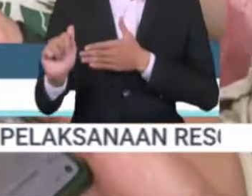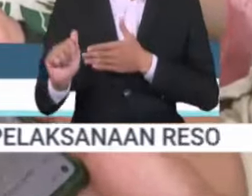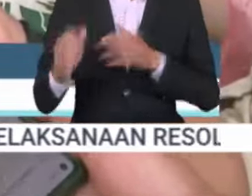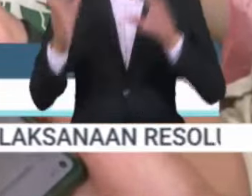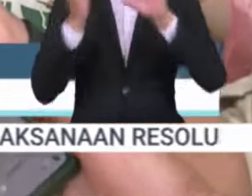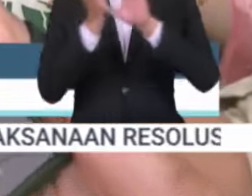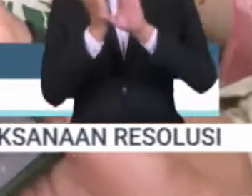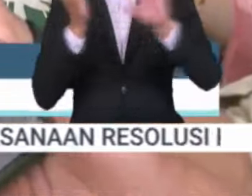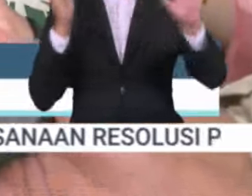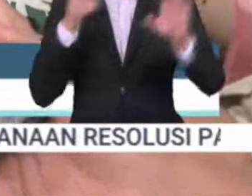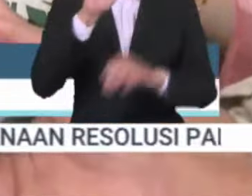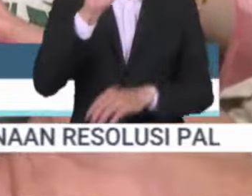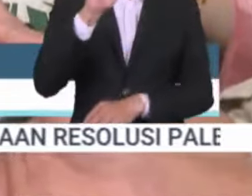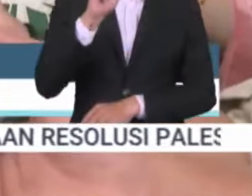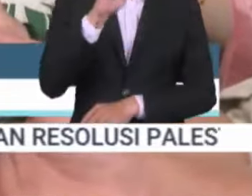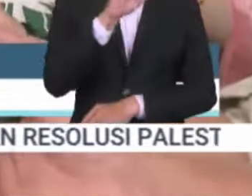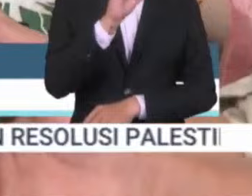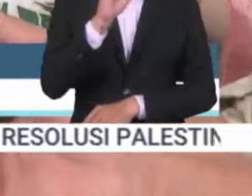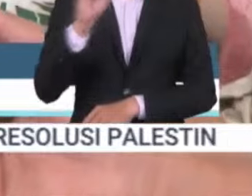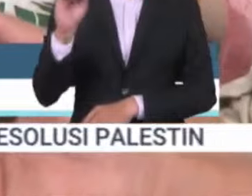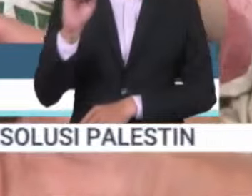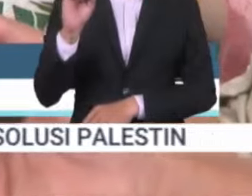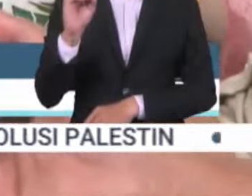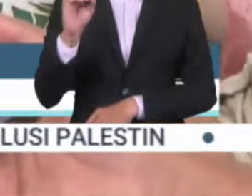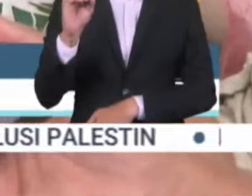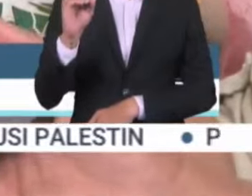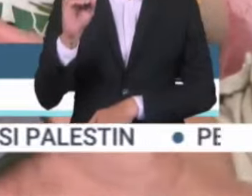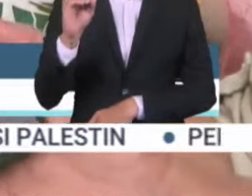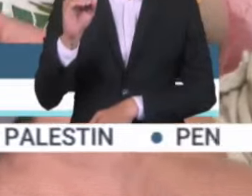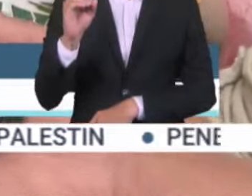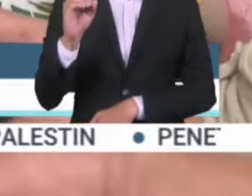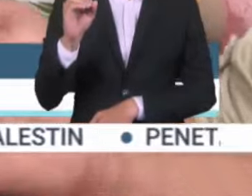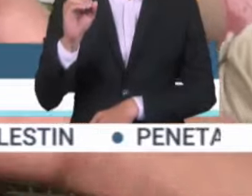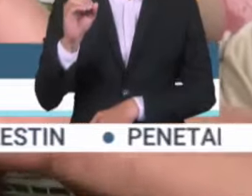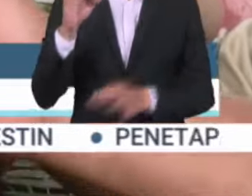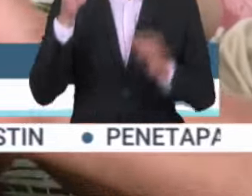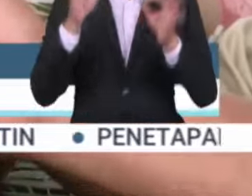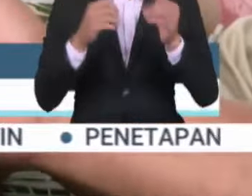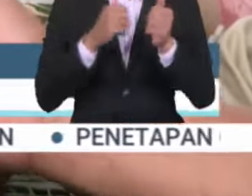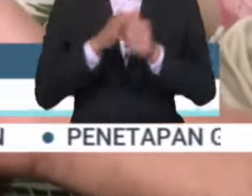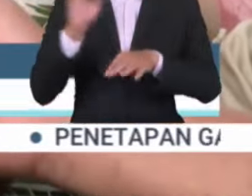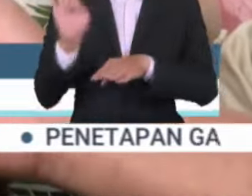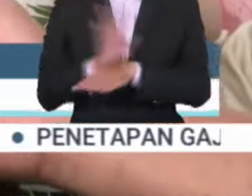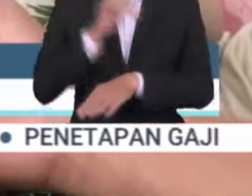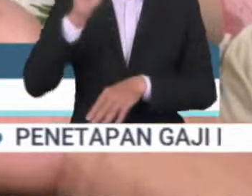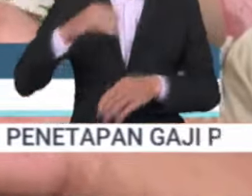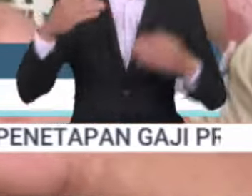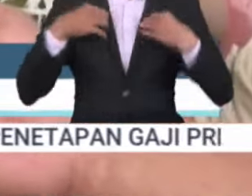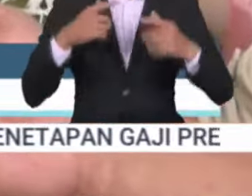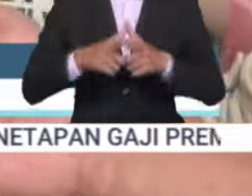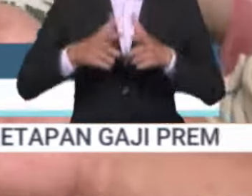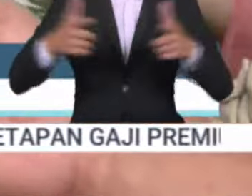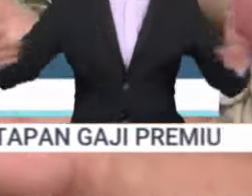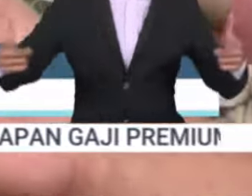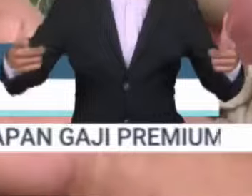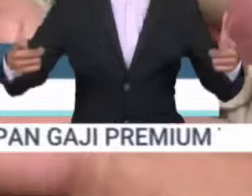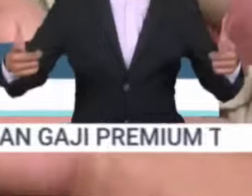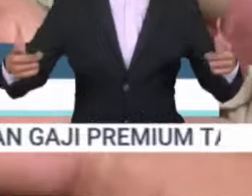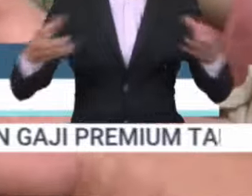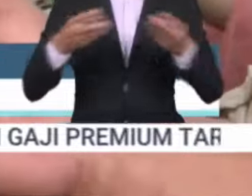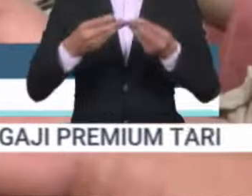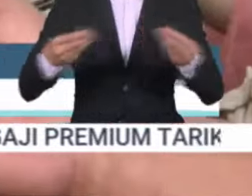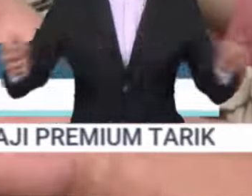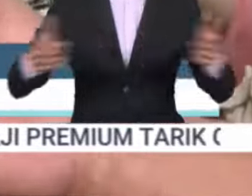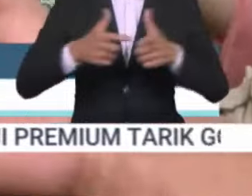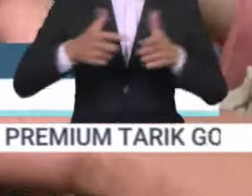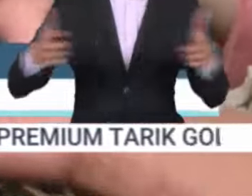bambu ni dia kalau nak nampak betul-betul komersial, dia kena ada large scale. Minimum mesti ada lebih kurang